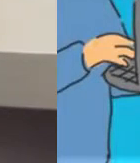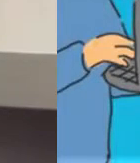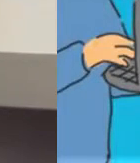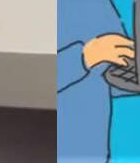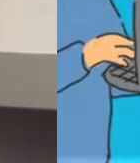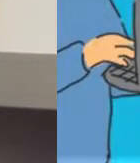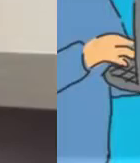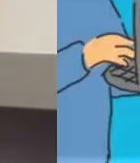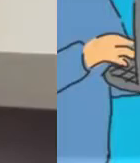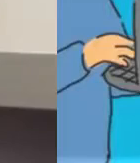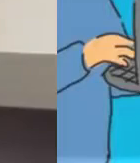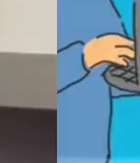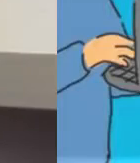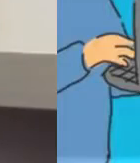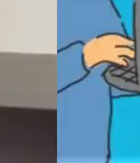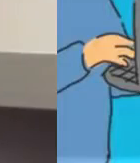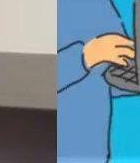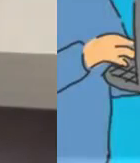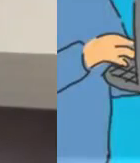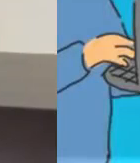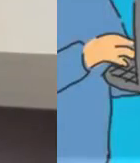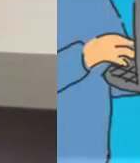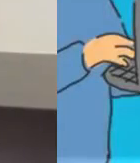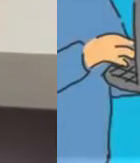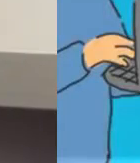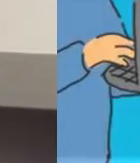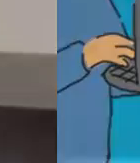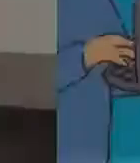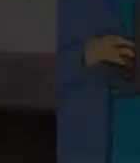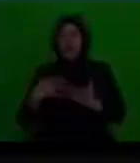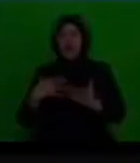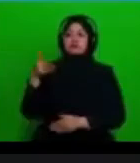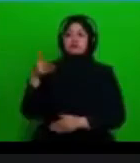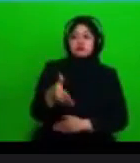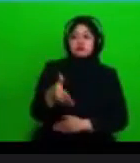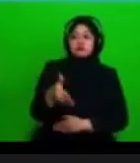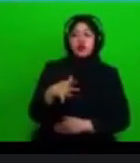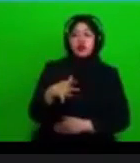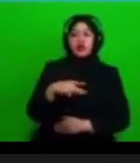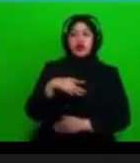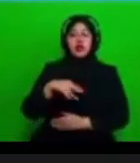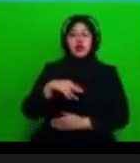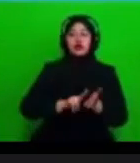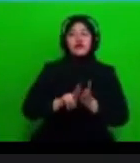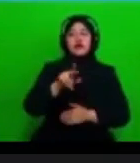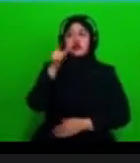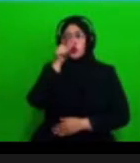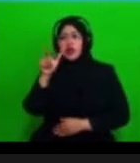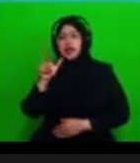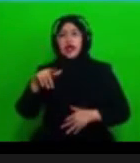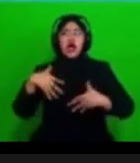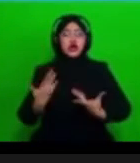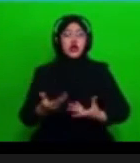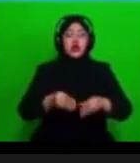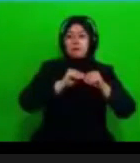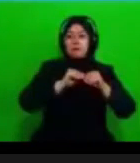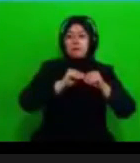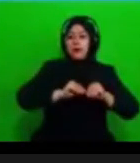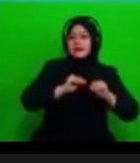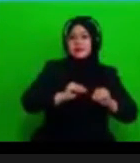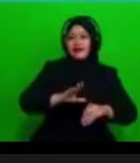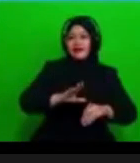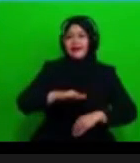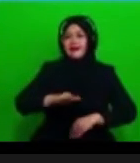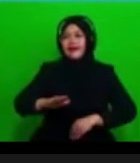kampus, bisa magang di industri, KKN, pengabdian masyarakat, sit-in di kampus luar negeri,